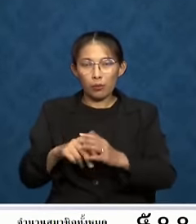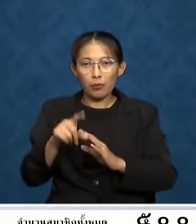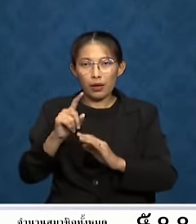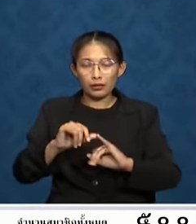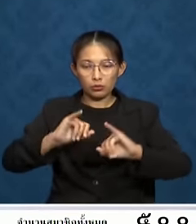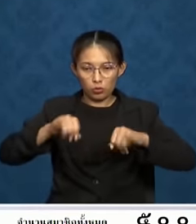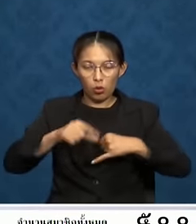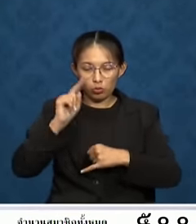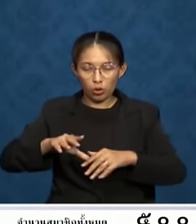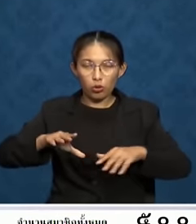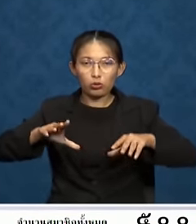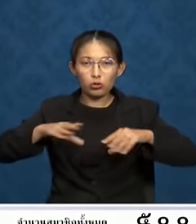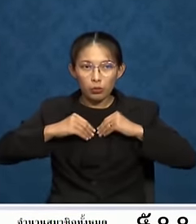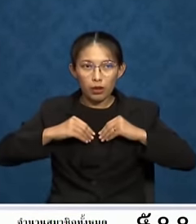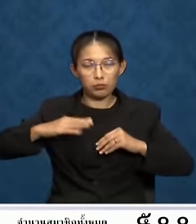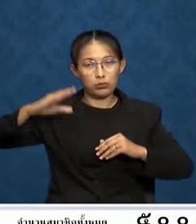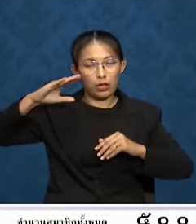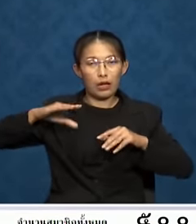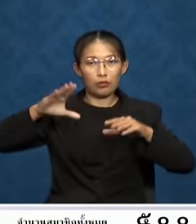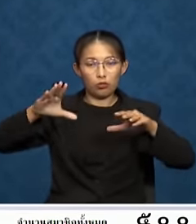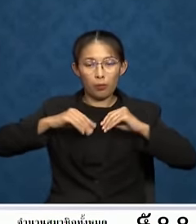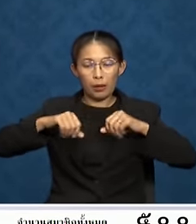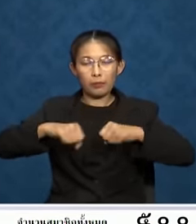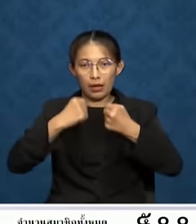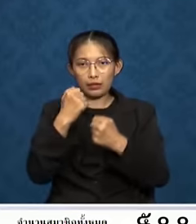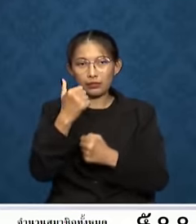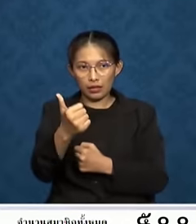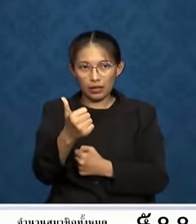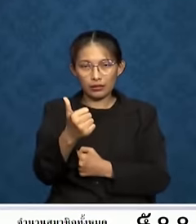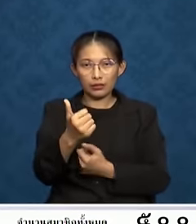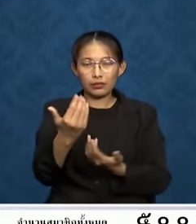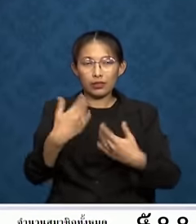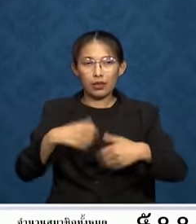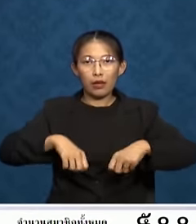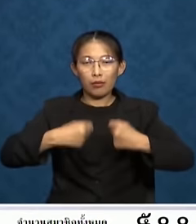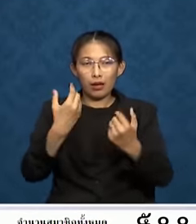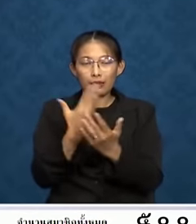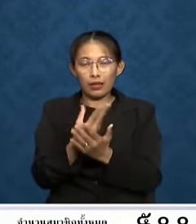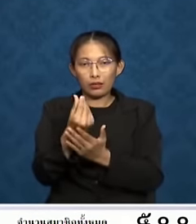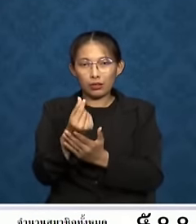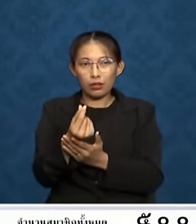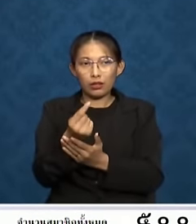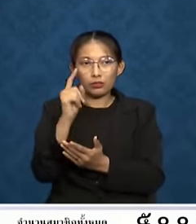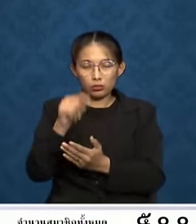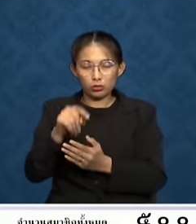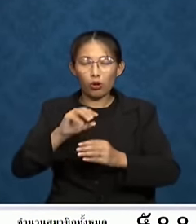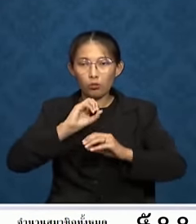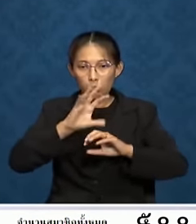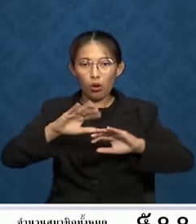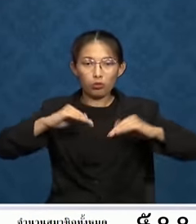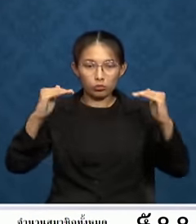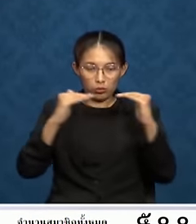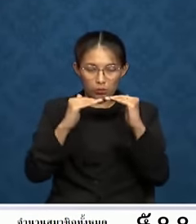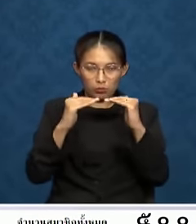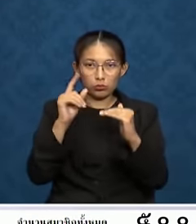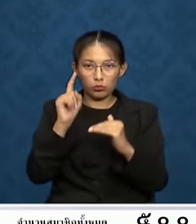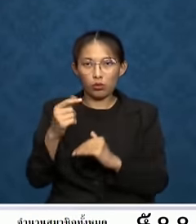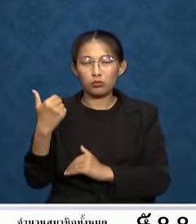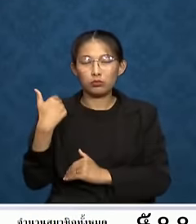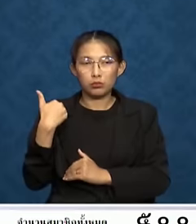นะต้องคนทหารยินยอมให้หักแล้วหักราคาเท่าไหร่ราคาต้องเป็นธรรมแล้วต้องไปตรวจสอบอีก